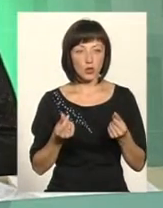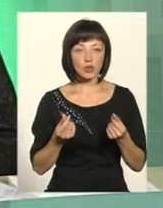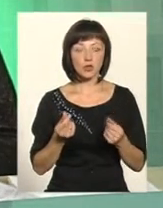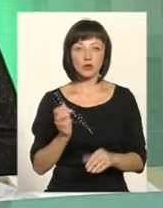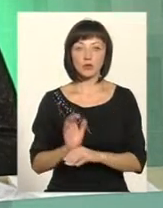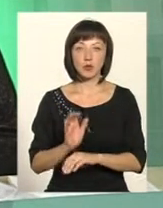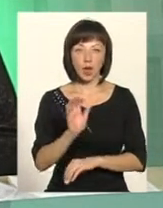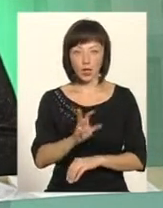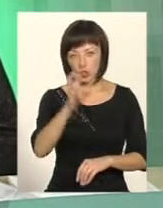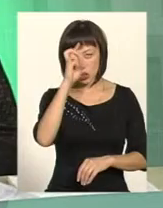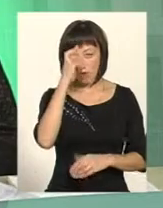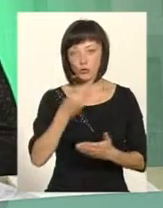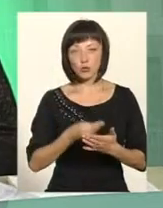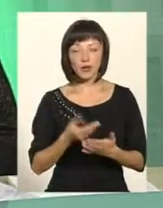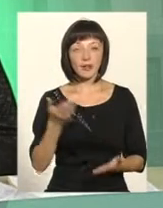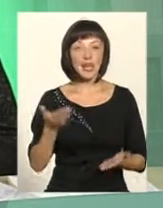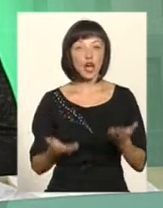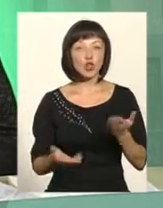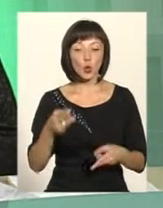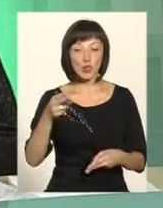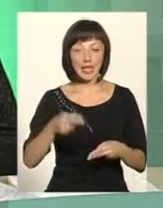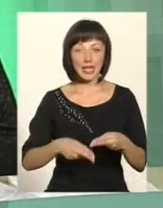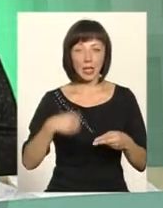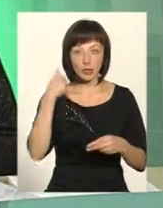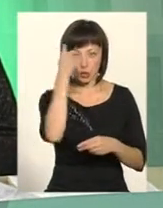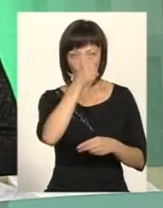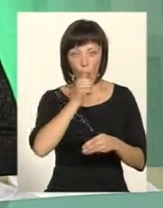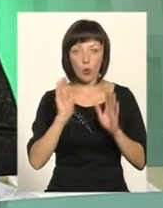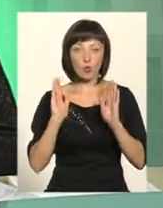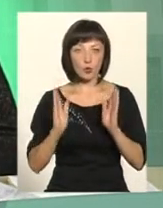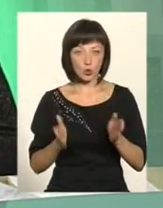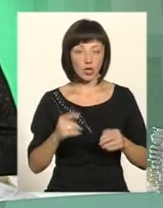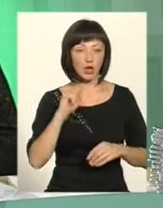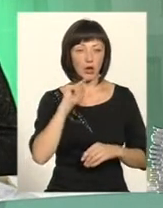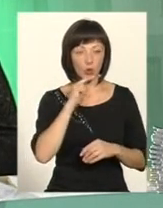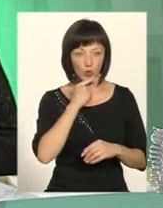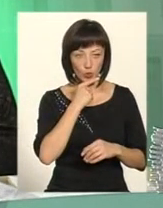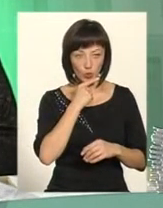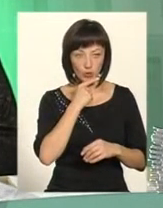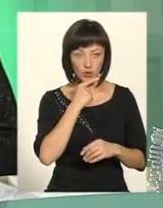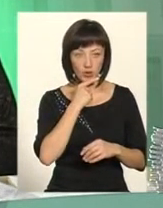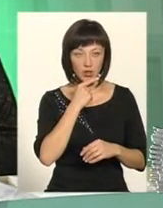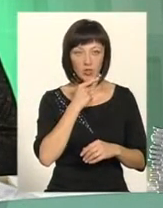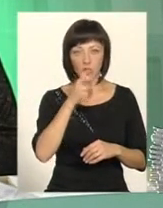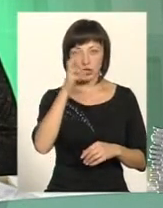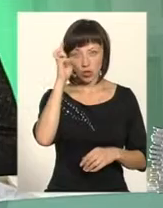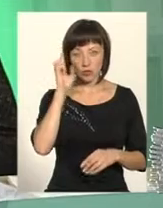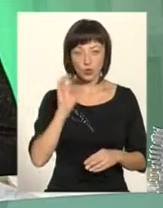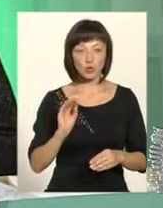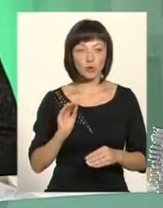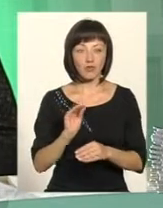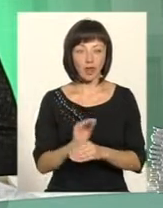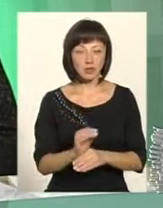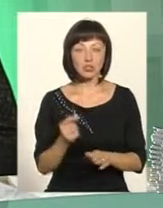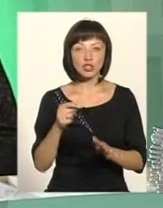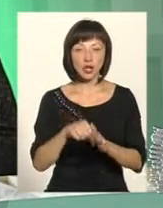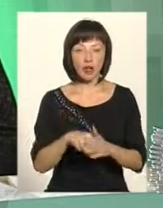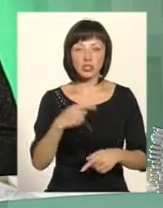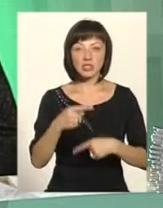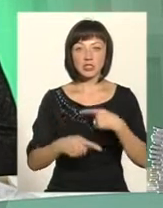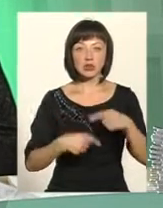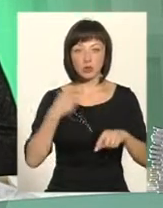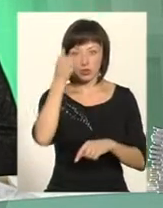державного бюджету. І якщо на кінець року буде економія, так, угу. Субвенції державних коштів, значить, на слідуючий рік ми ці